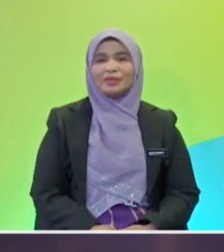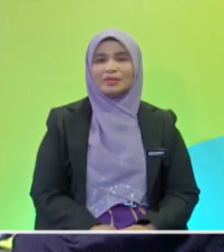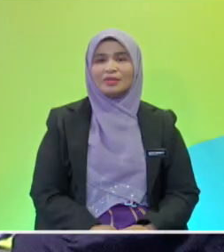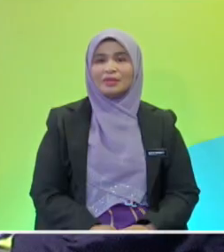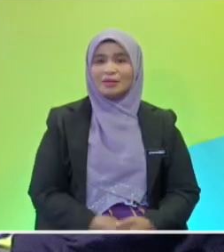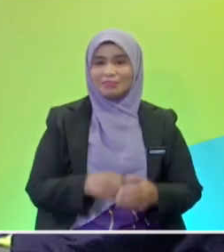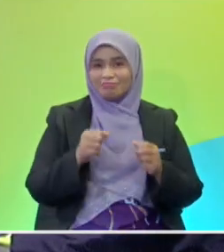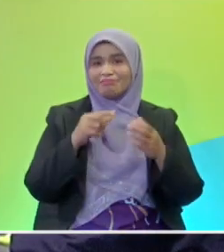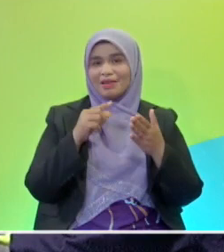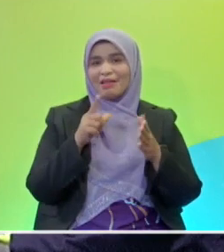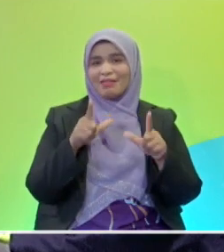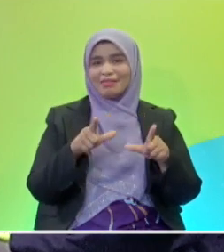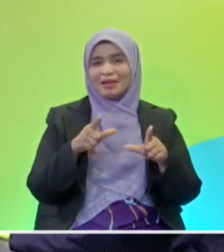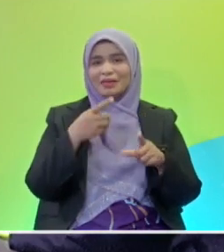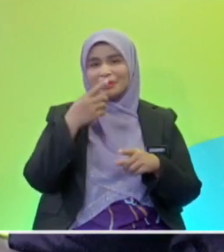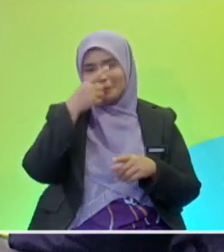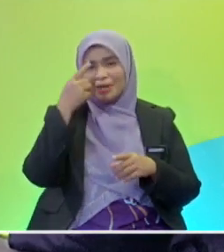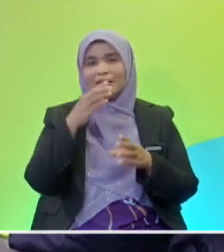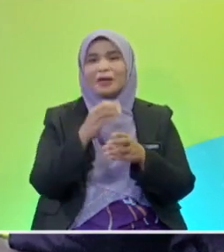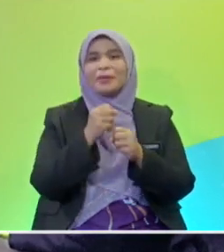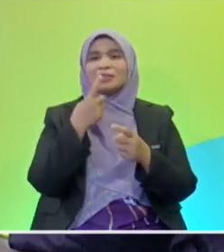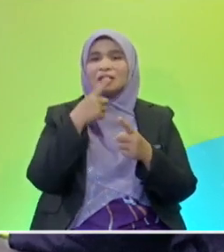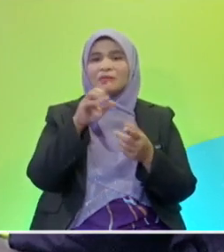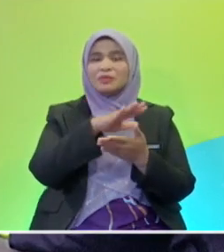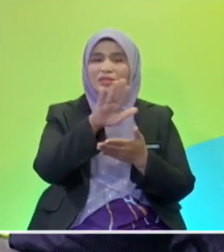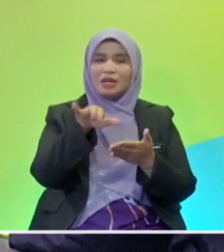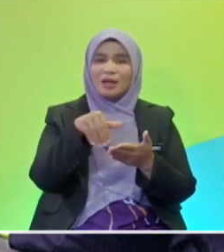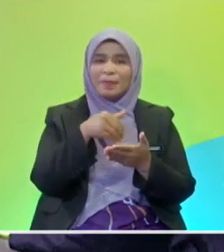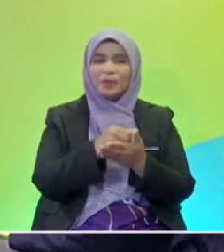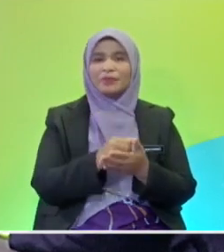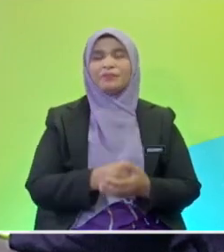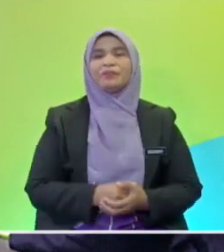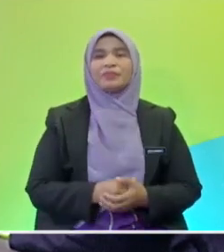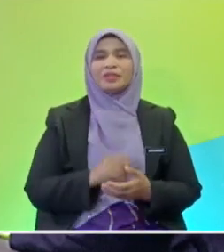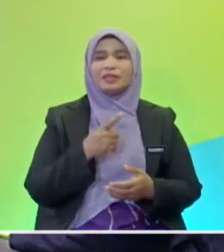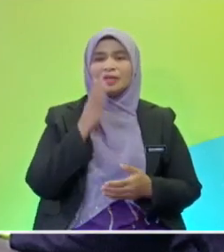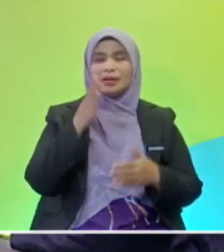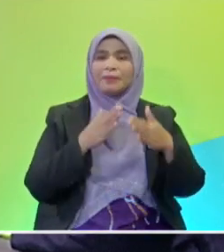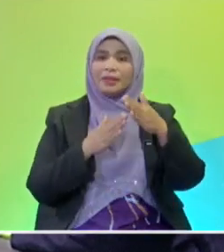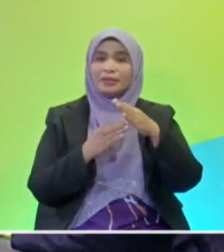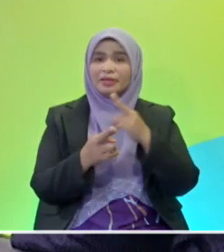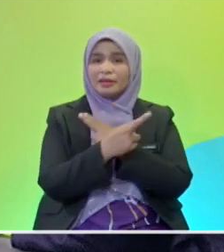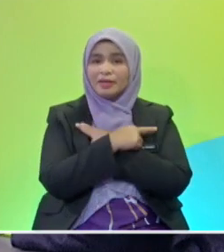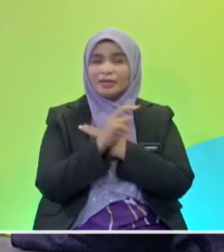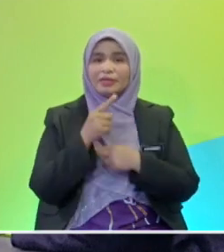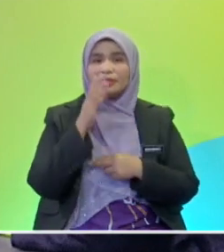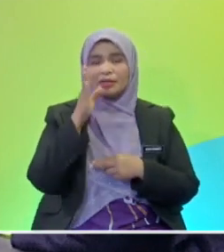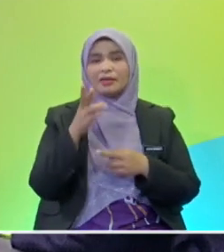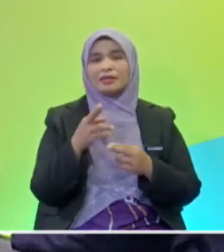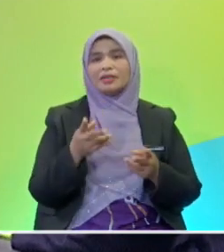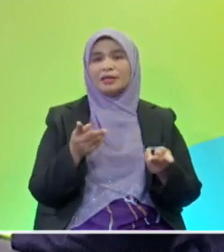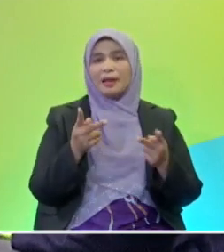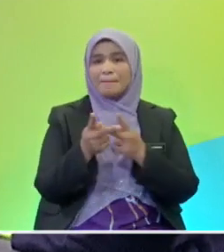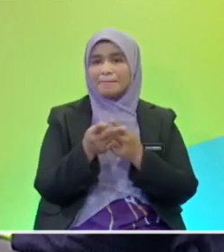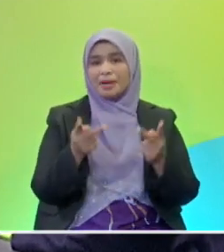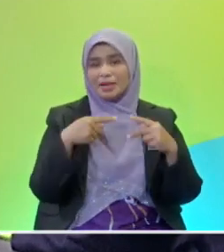memandangkan saya dah dapat butang ni kawan-kawan okey kawan-kawan kita akan berhenti berehat seketika kita akan kembali semula selepas ini